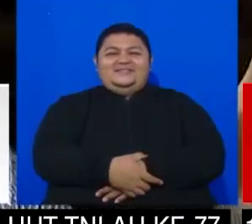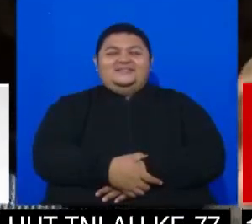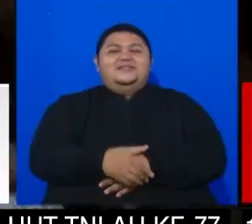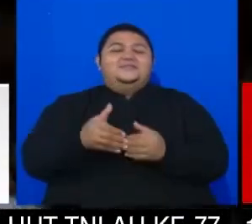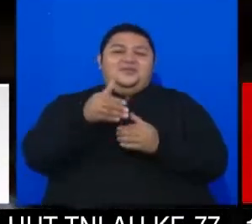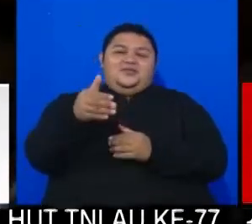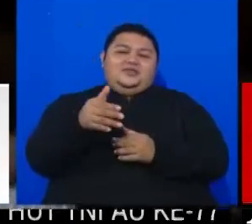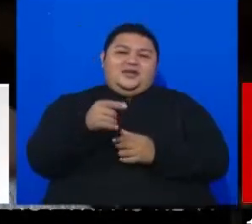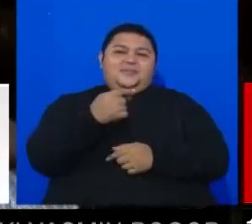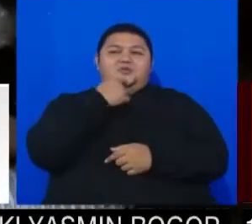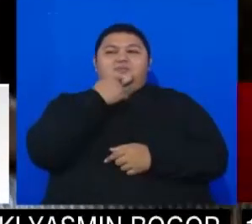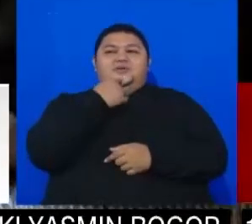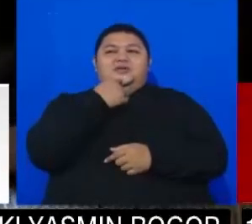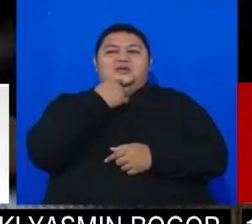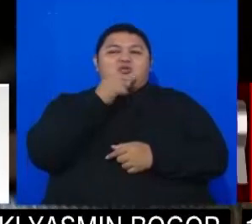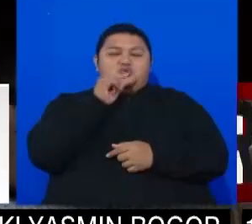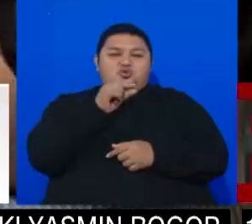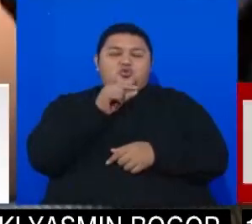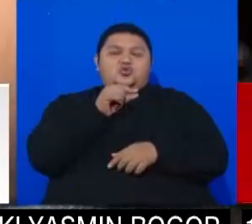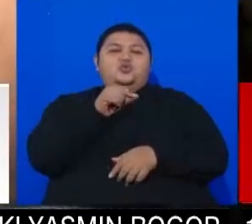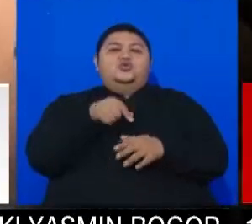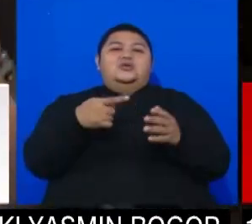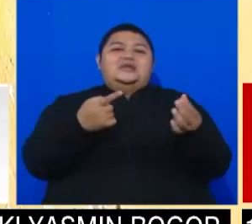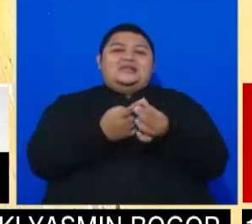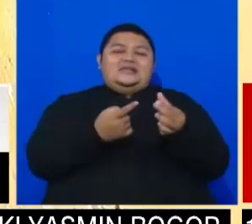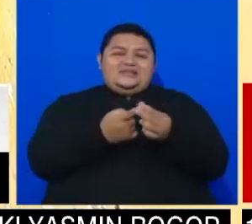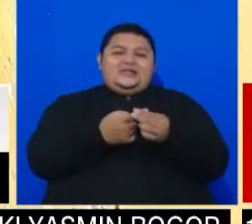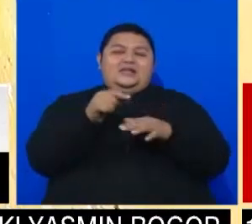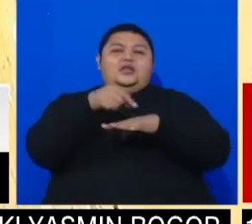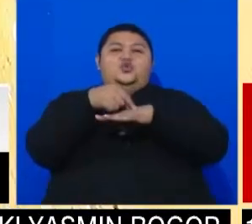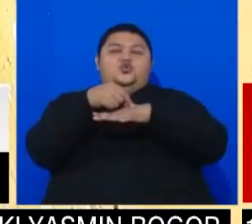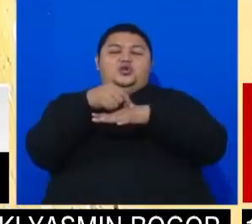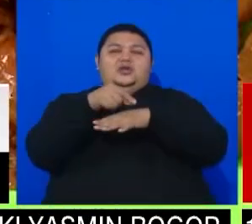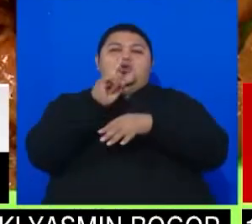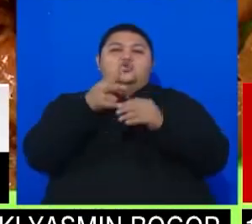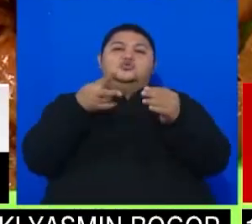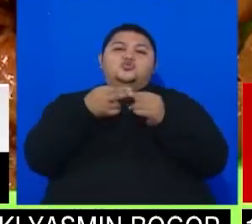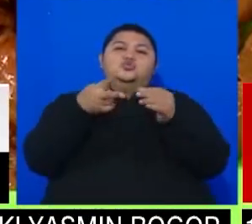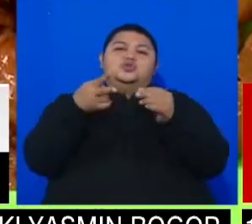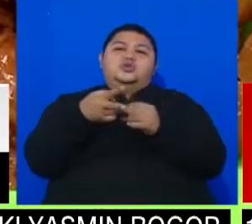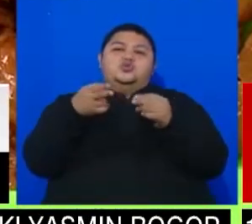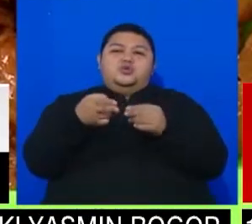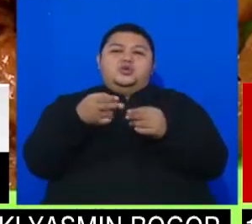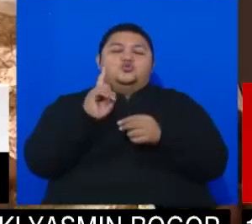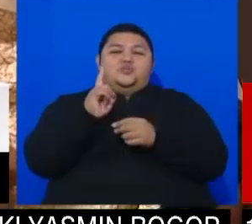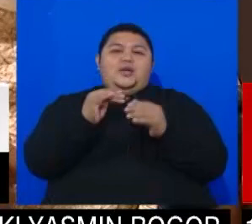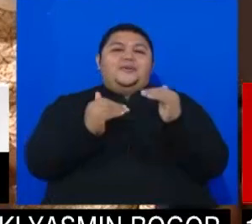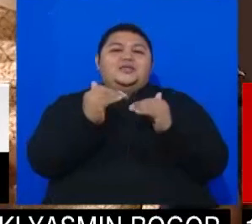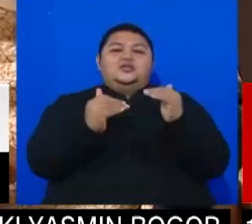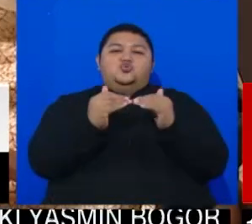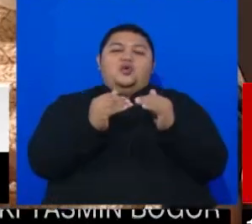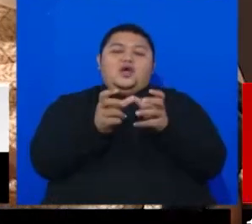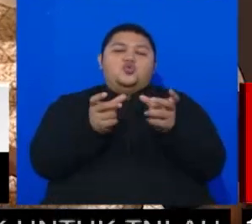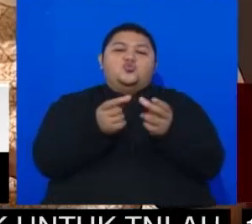Berikutnya, saya mencoba membuat sate kulit. Nah, sebelum dibuat sate, kulit ini harus digunting terlebih dahulu untuk menyesuaikan ukuran.